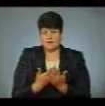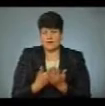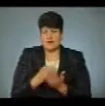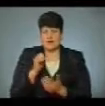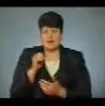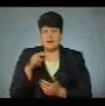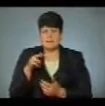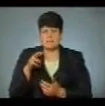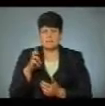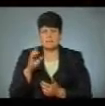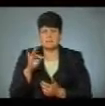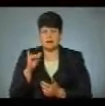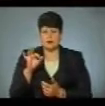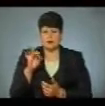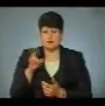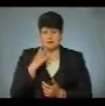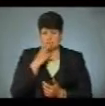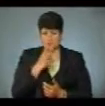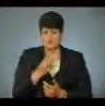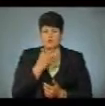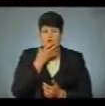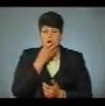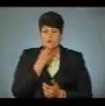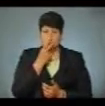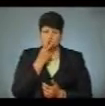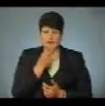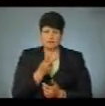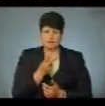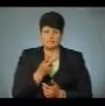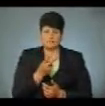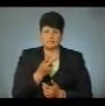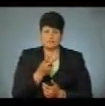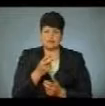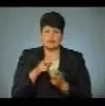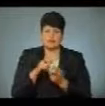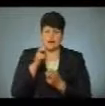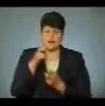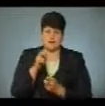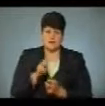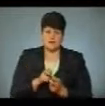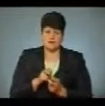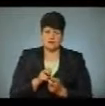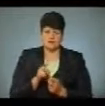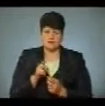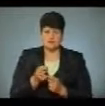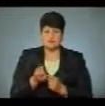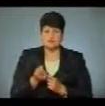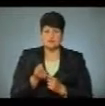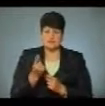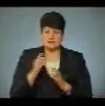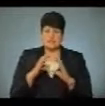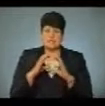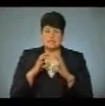ембріона. Отут бачимо, гарно видно ось хребет, тобто як вона з'явилася на